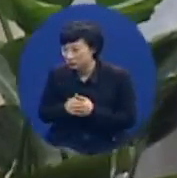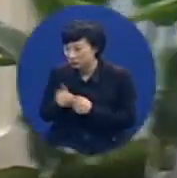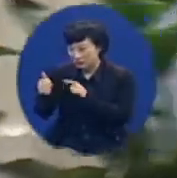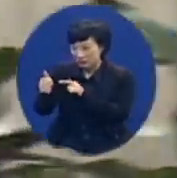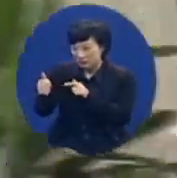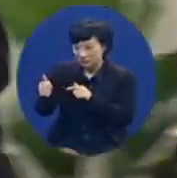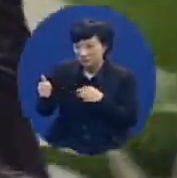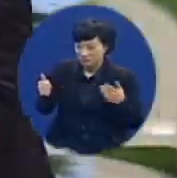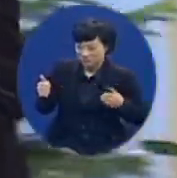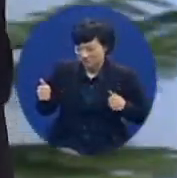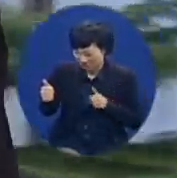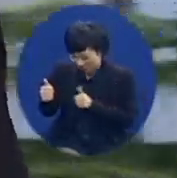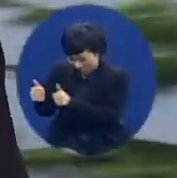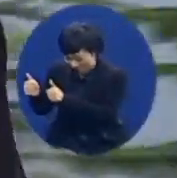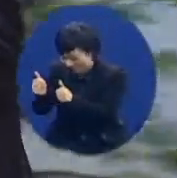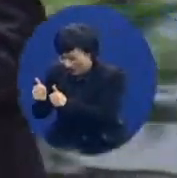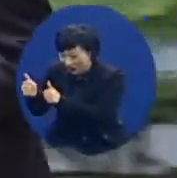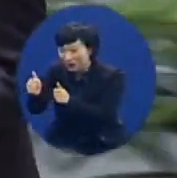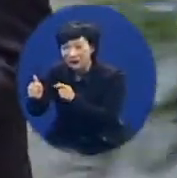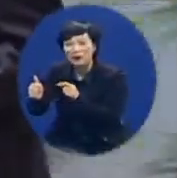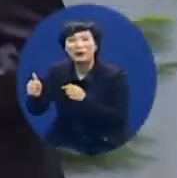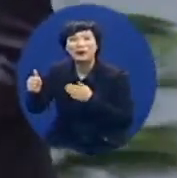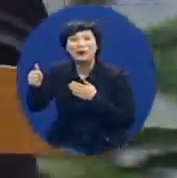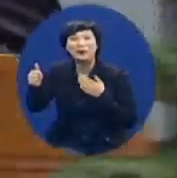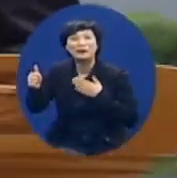사람 쫓아 당겨